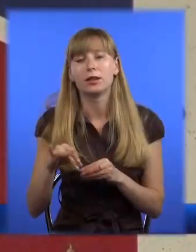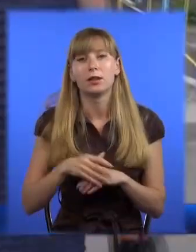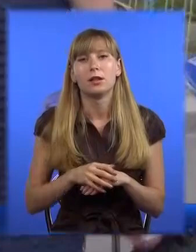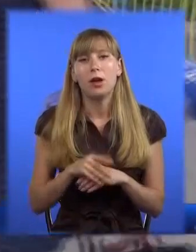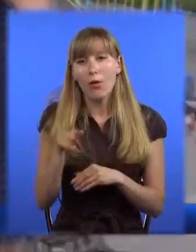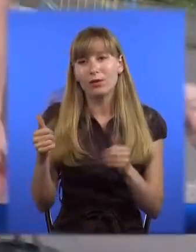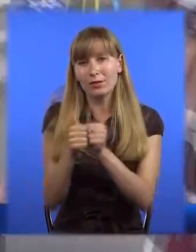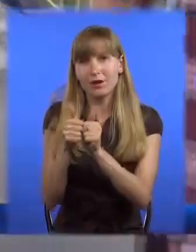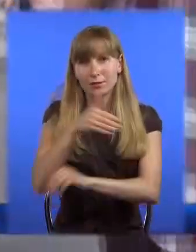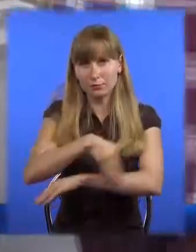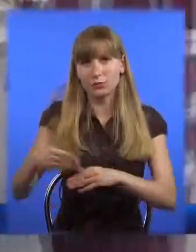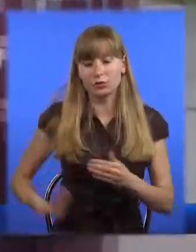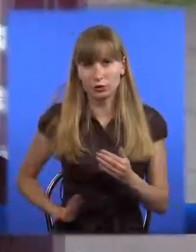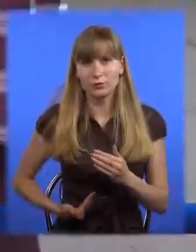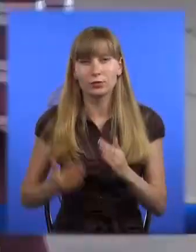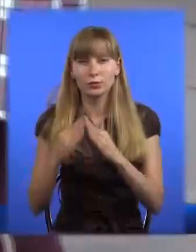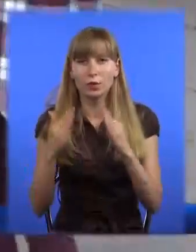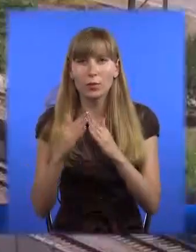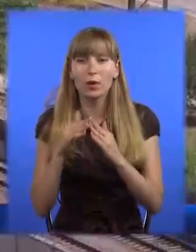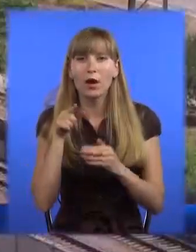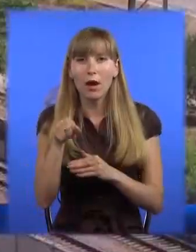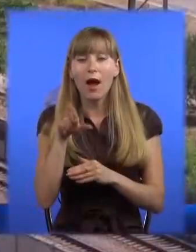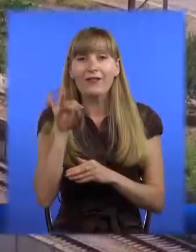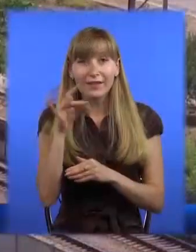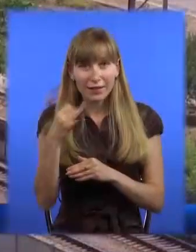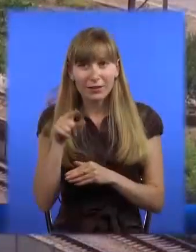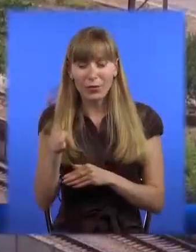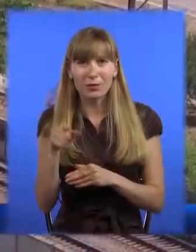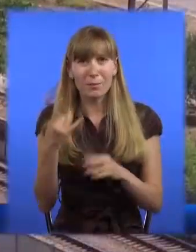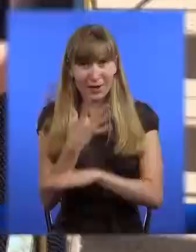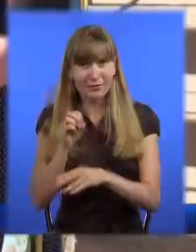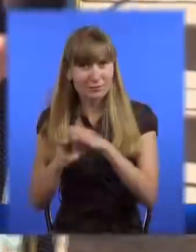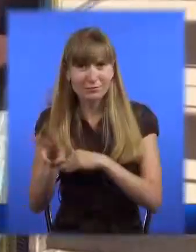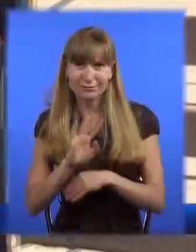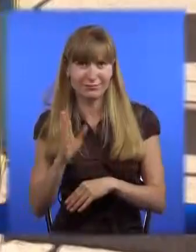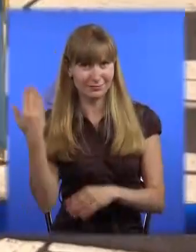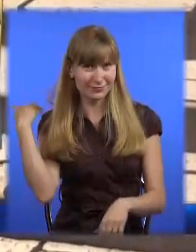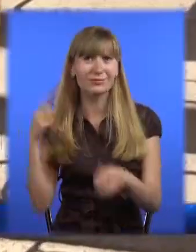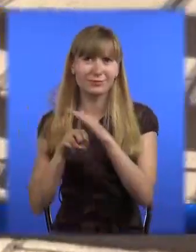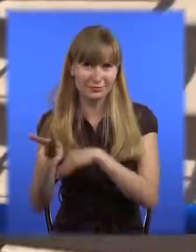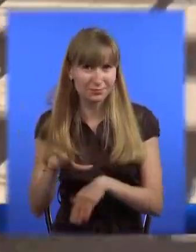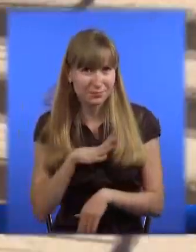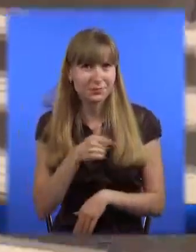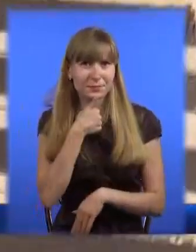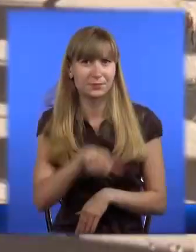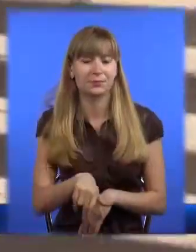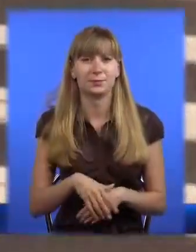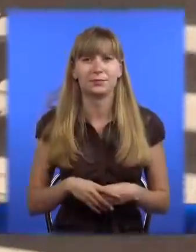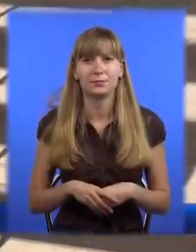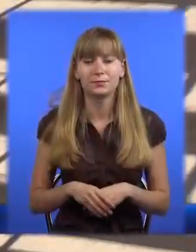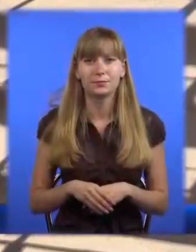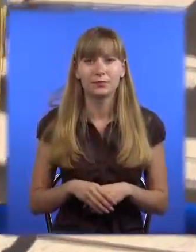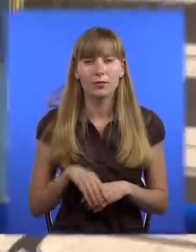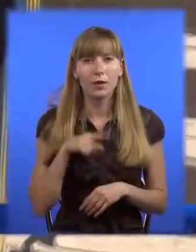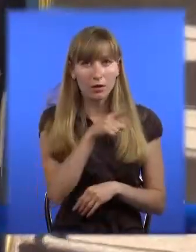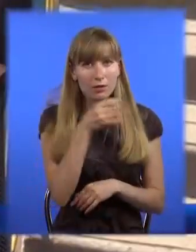Саласюка. Місцеві кажуть, на відміну від Дмитра, для Віталія ця втеча не перша. Скажіть, ось ви кажете, він уже і раніше